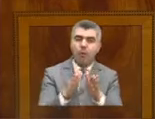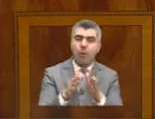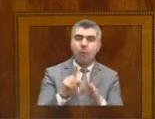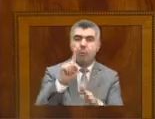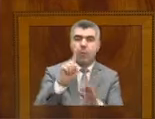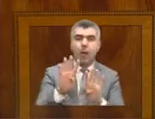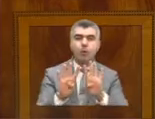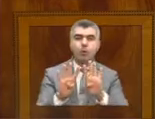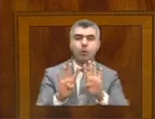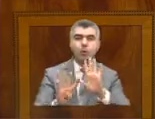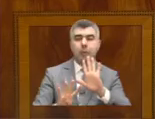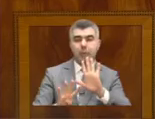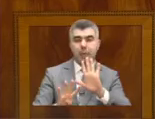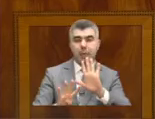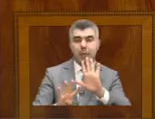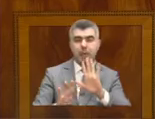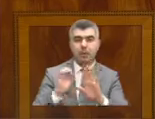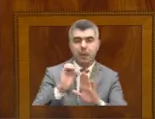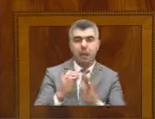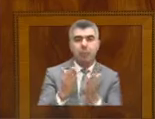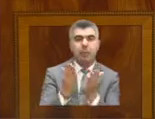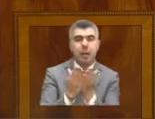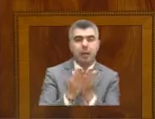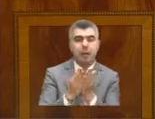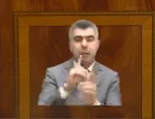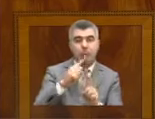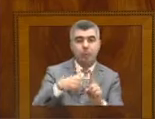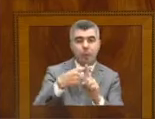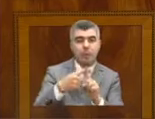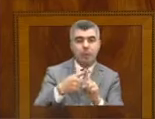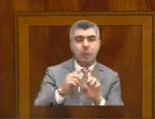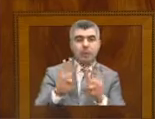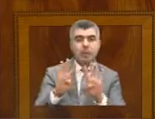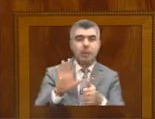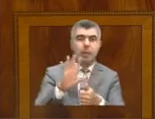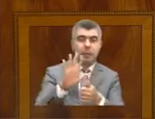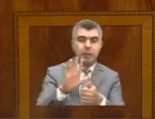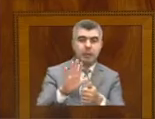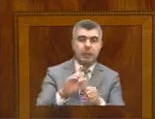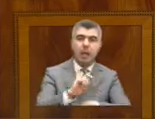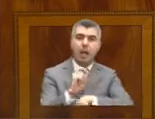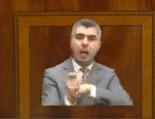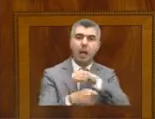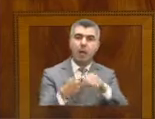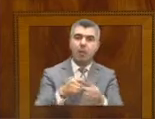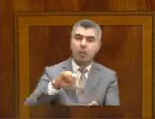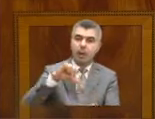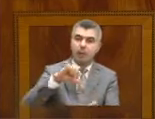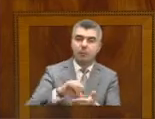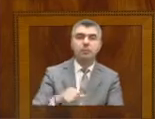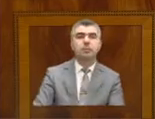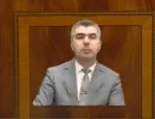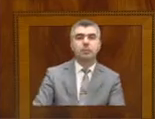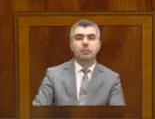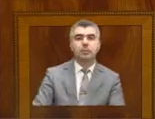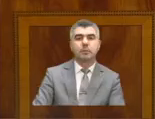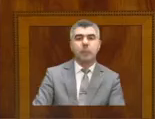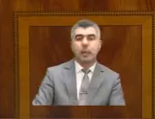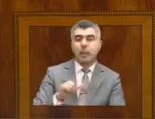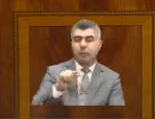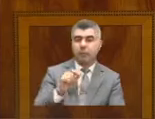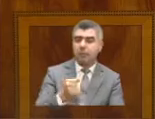189 مؤسسة تعليمية جديدة 68 منها بالوسط القروي، وذلك بالموازاة مع